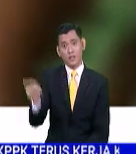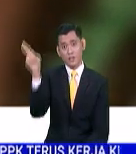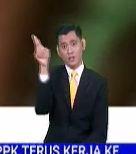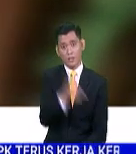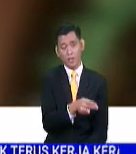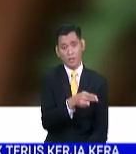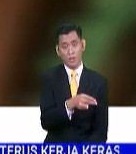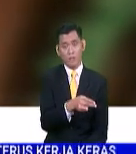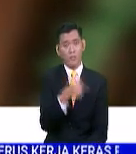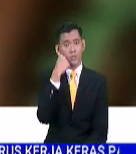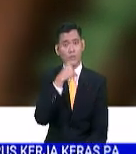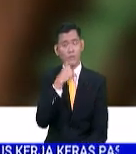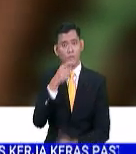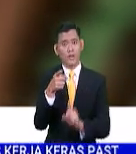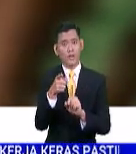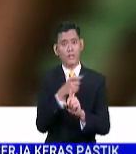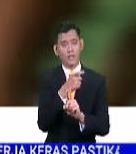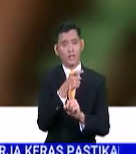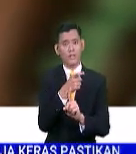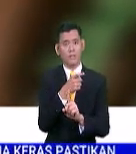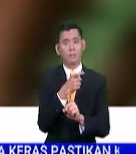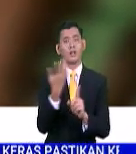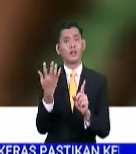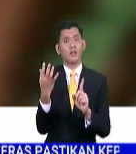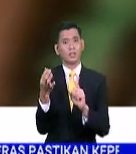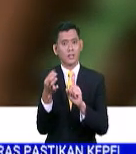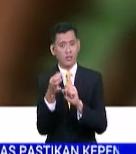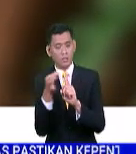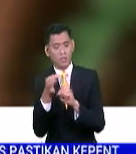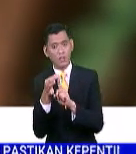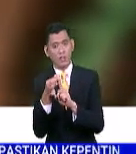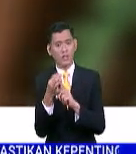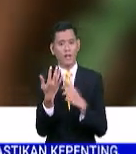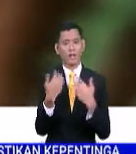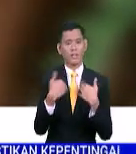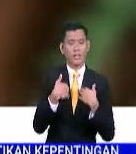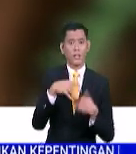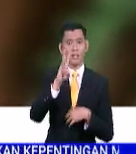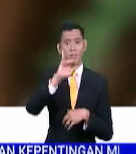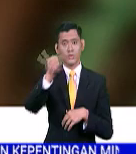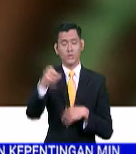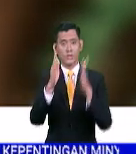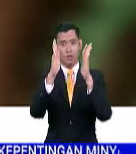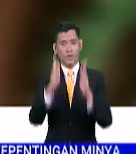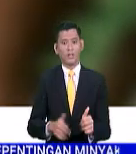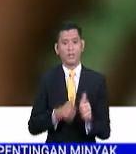warga Pakistan, merupakan selebriti TikTok dengan lebih 6 juta pengikut.